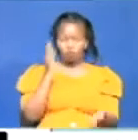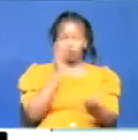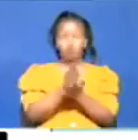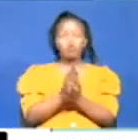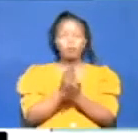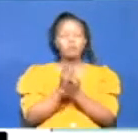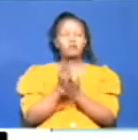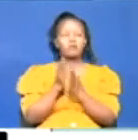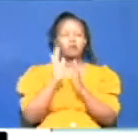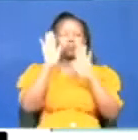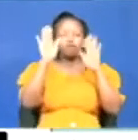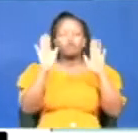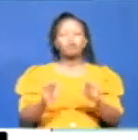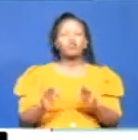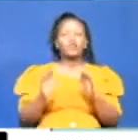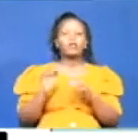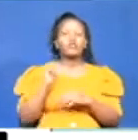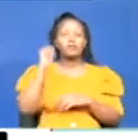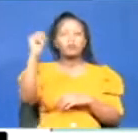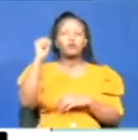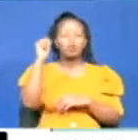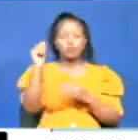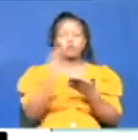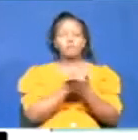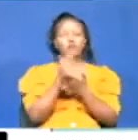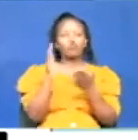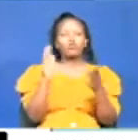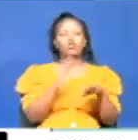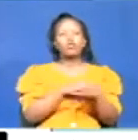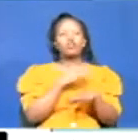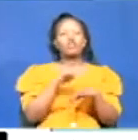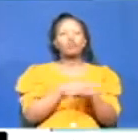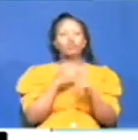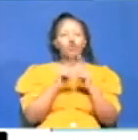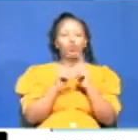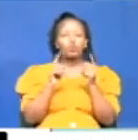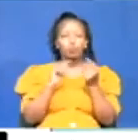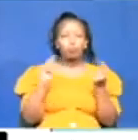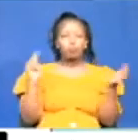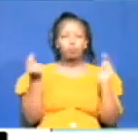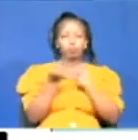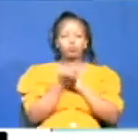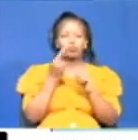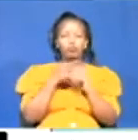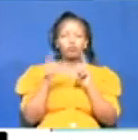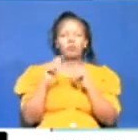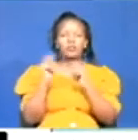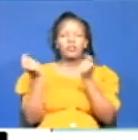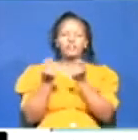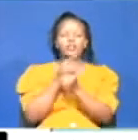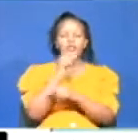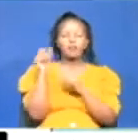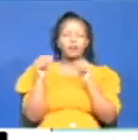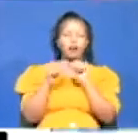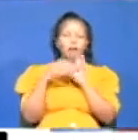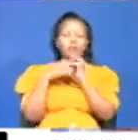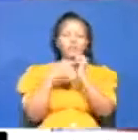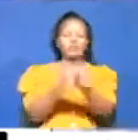Karua miongoni mwa jamii ya Agikuyu na pia mabadiliko katika mtazamo wa watu wa jamii hiyo kuhusu uongozi wa Kina